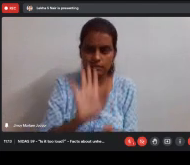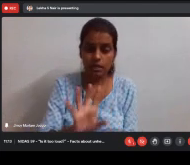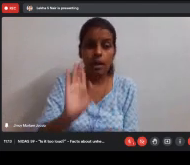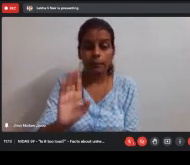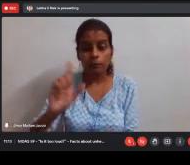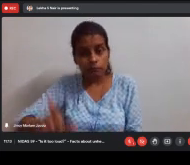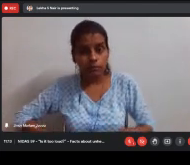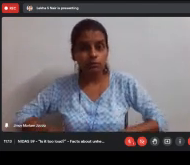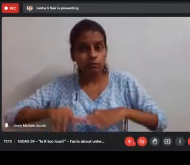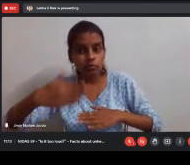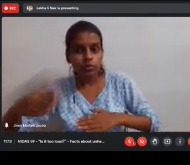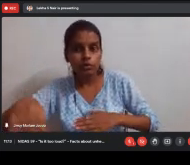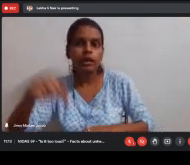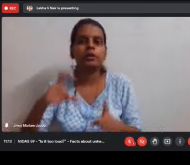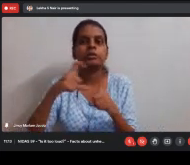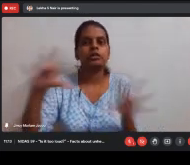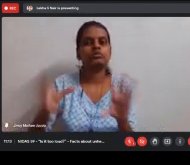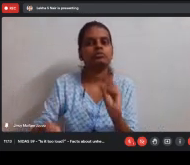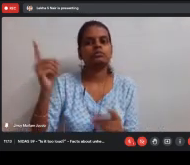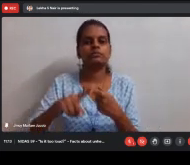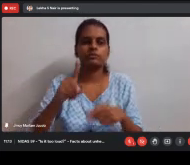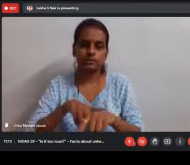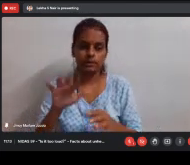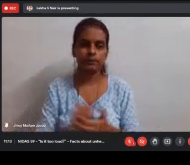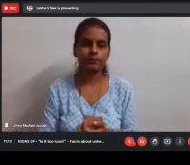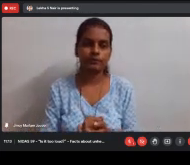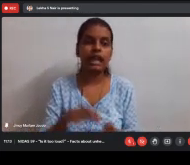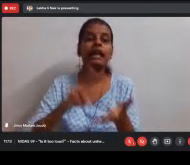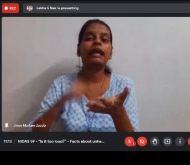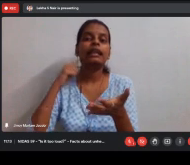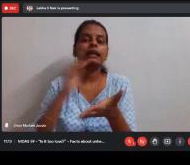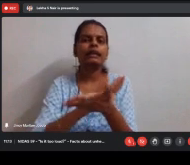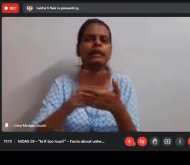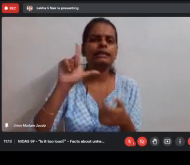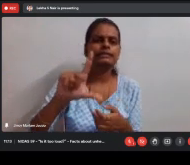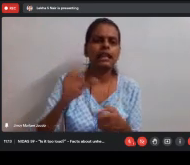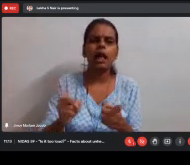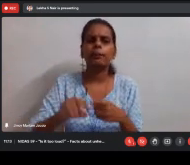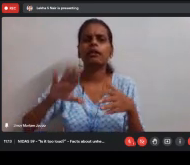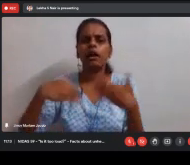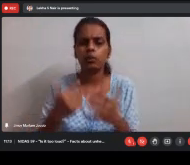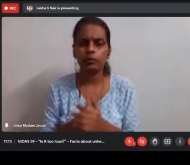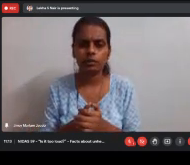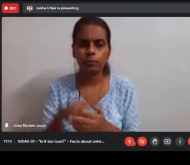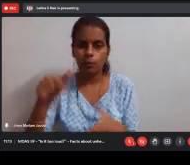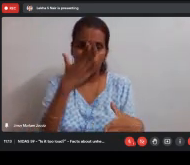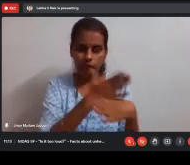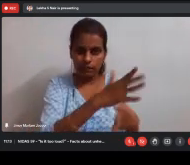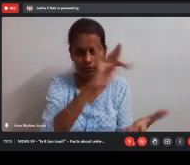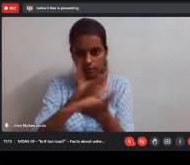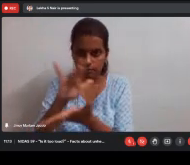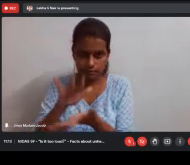ഇങ്ങനെയുള്ള അവസരങ്ങളിൽ, ഇങ്ങനെയുള്ള സാഹചര്യങ്ങൾ നമ്മൾ ജോലി ചെയ്യുമ്പോൾ തുടക്കത്തിൽ നമുക്ക് കേൾവിയെ പതിയെ പതിയെ ബാധിക്കുകയുള്ളു, പക്ഷെ അത് കാലം